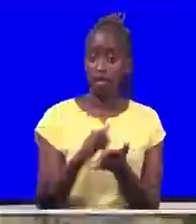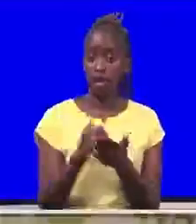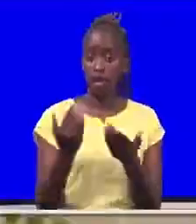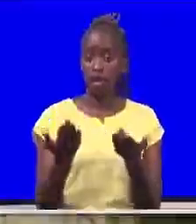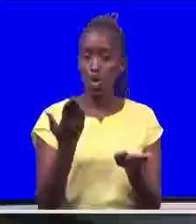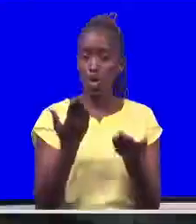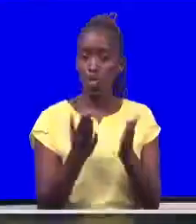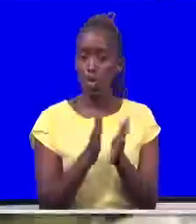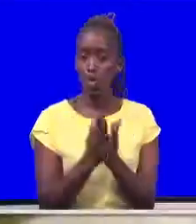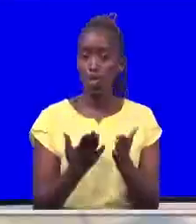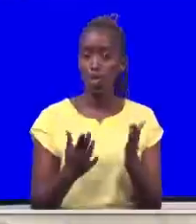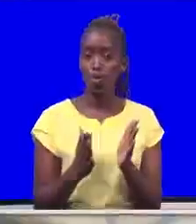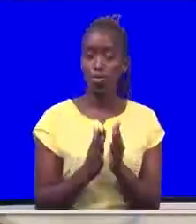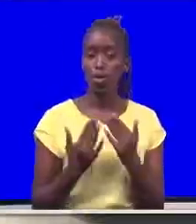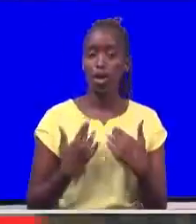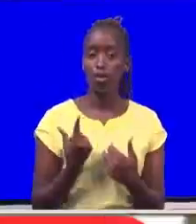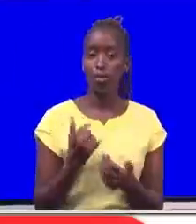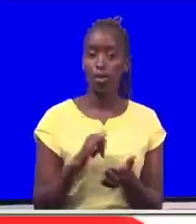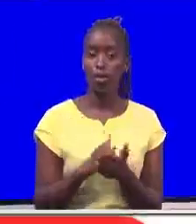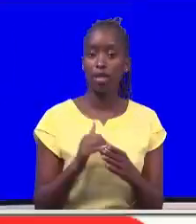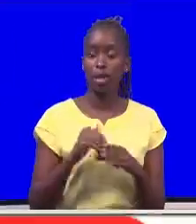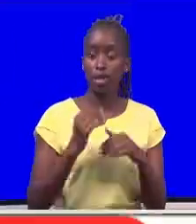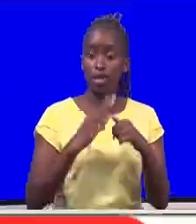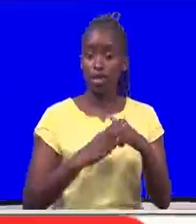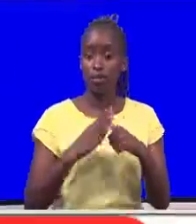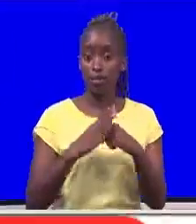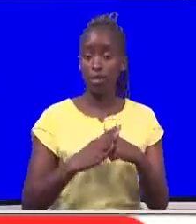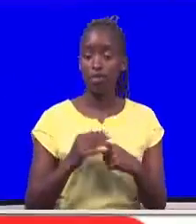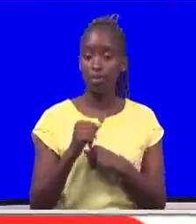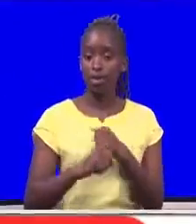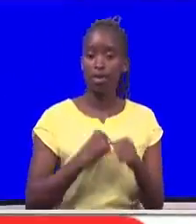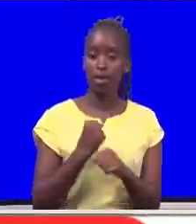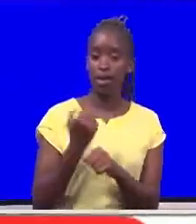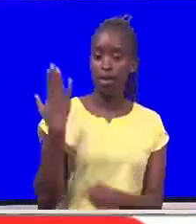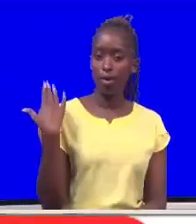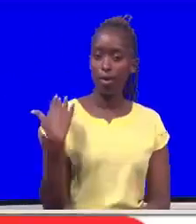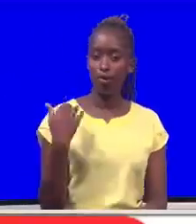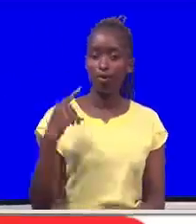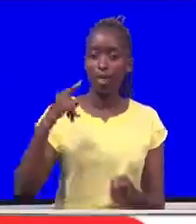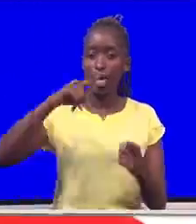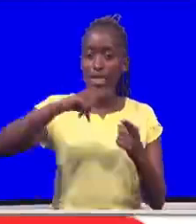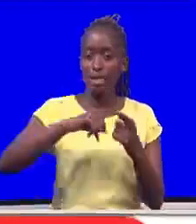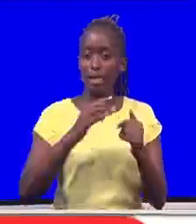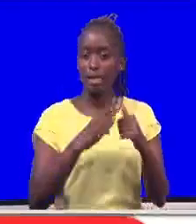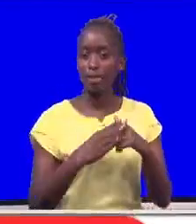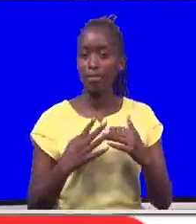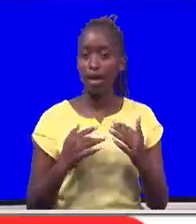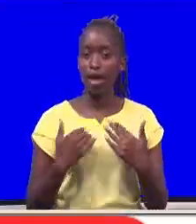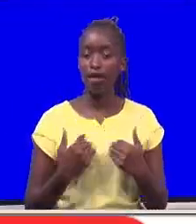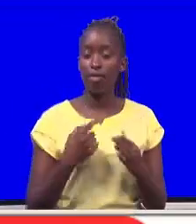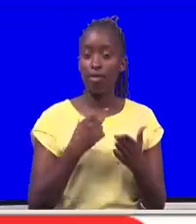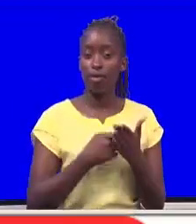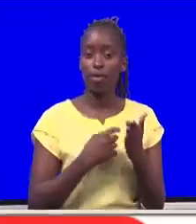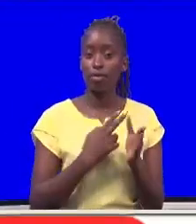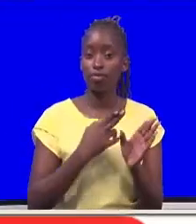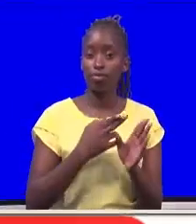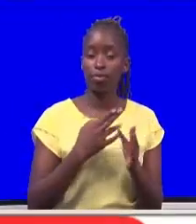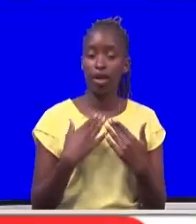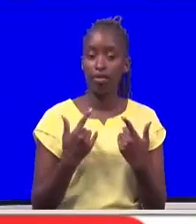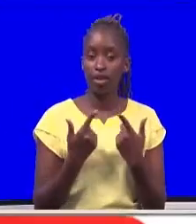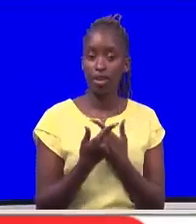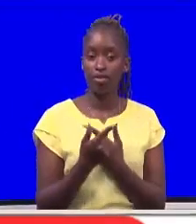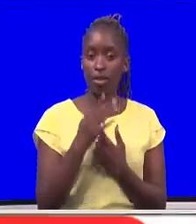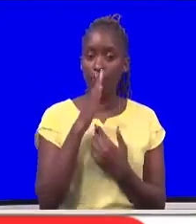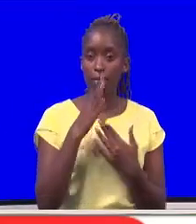makadirio ya bei za bidhaa hizo mwezi wa Septemba mwaka jana. Kufikia mwezi Septemba, gharama ya mafuta ya kupika aina tofauti ilikuwa kati